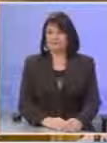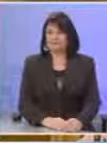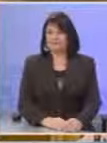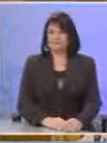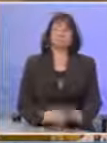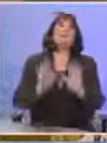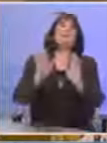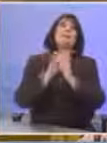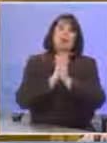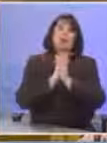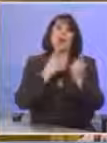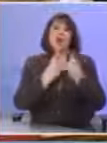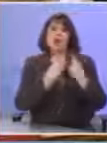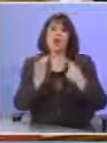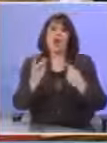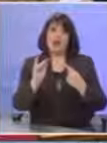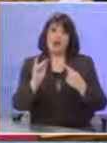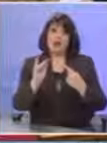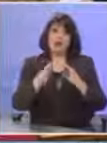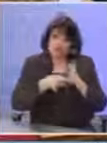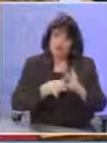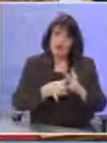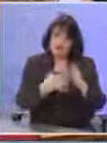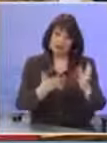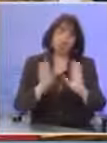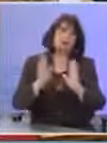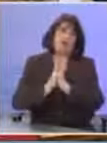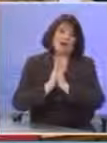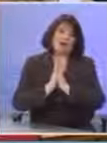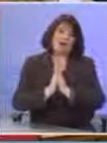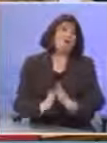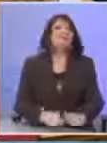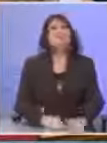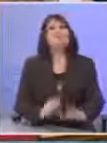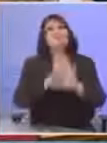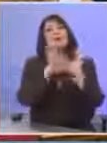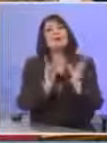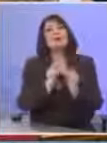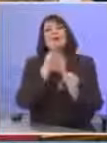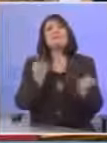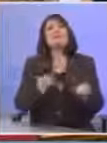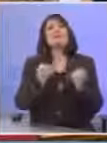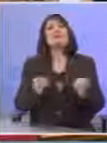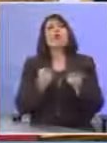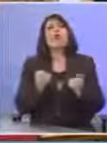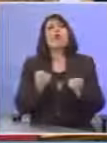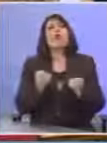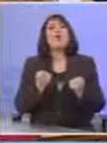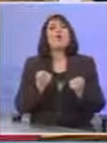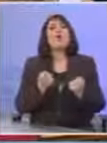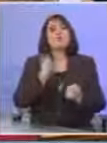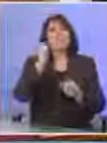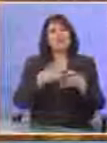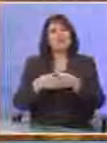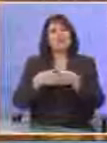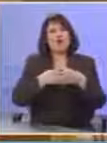Έλα, όχι διάλογο, κύριε Γεωργιάδη, συνεχίστε. Όλα αυτά καταλαβαίνετε ότι γίνεται για να διατηρήσετε την κομματική σας γραμμή που